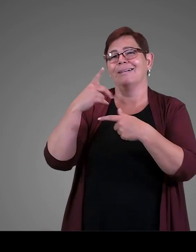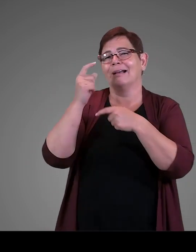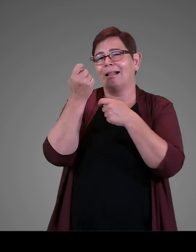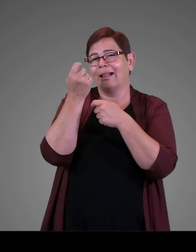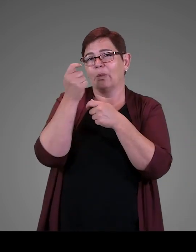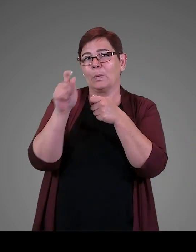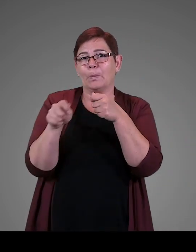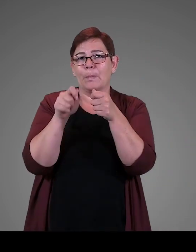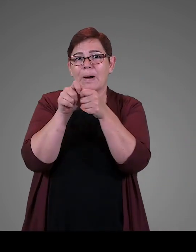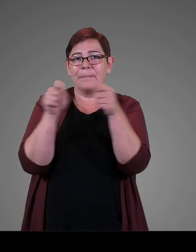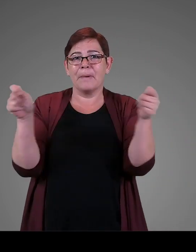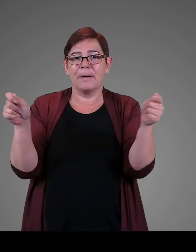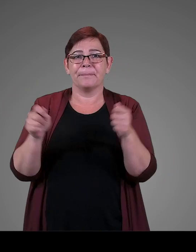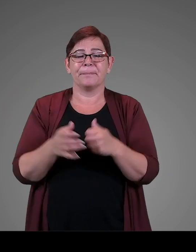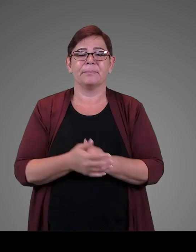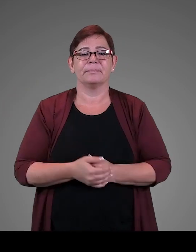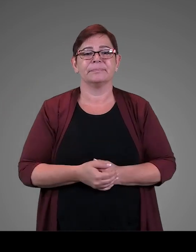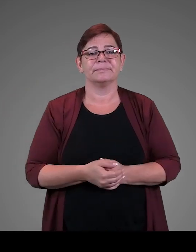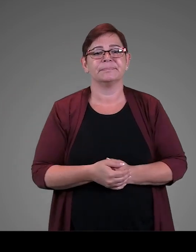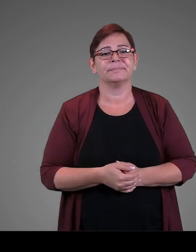pour la forêt primaire,